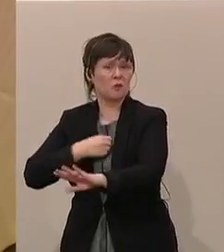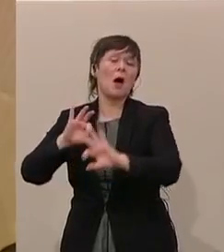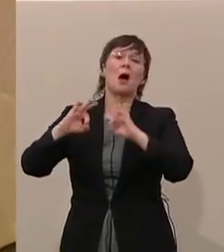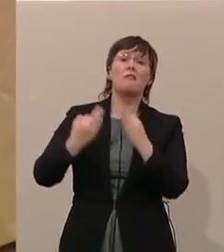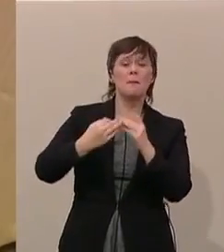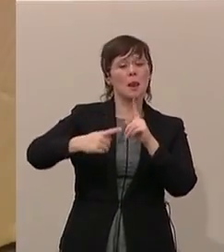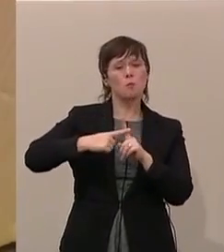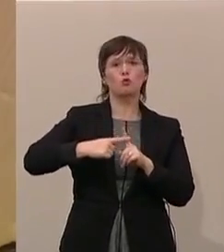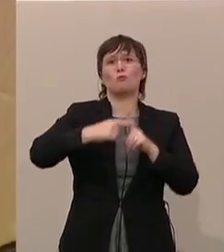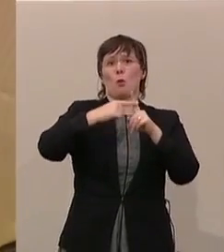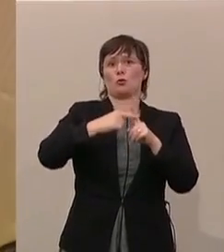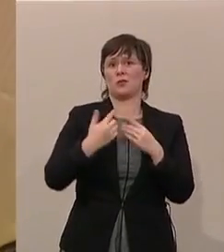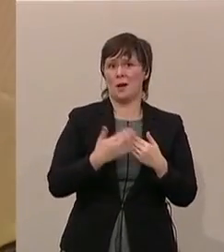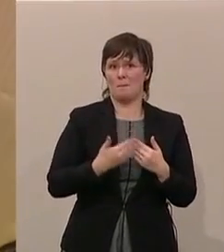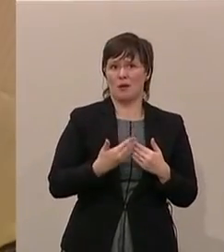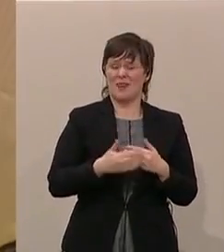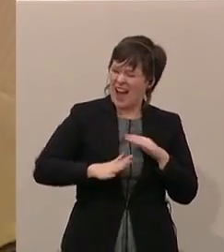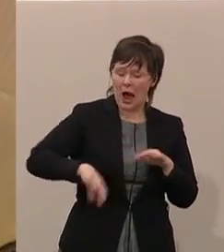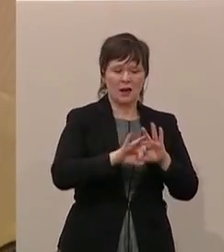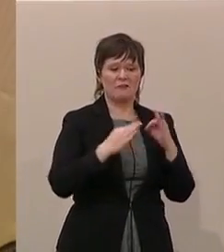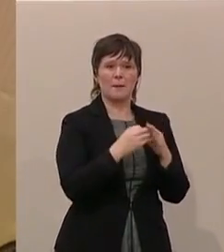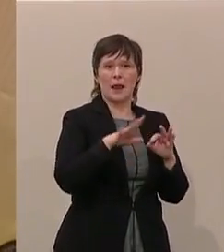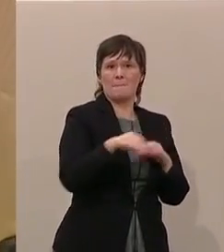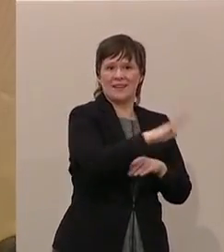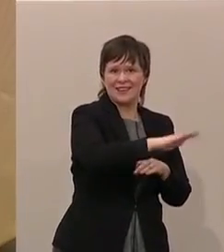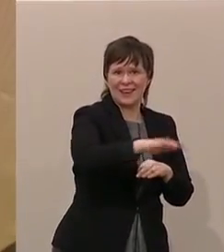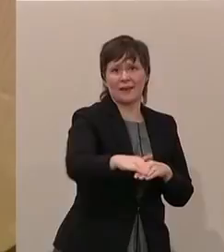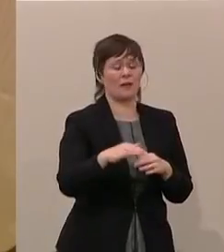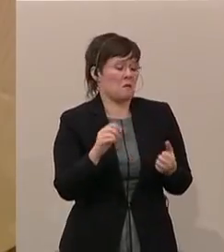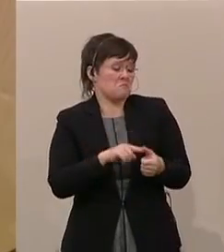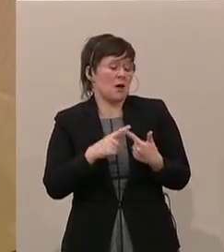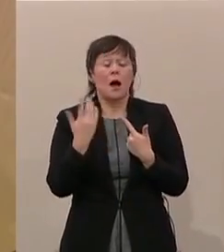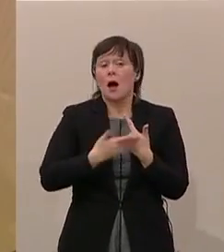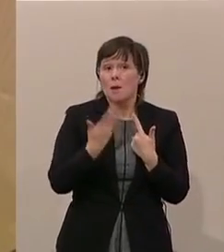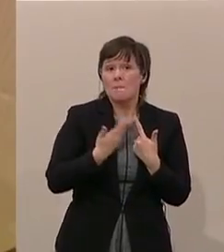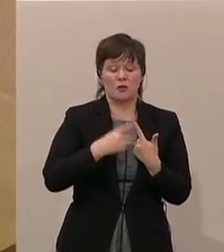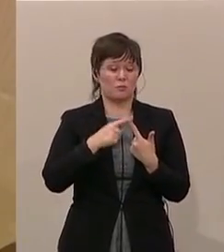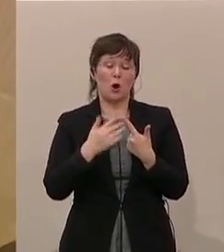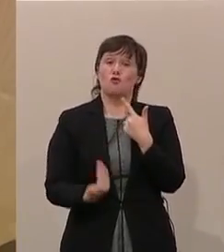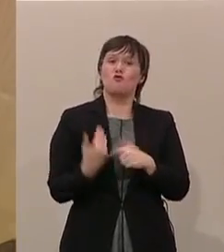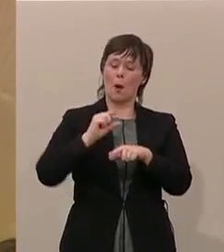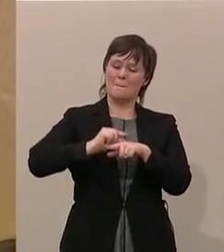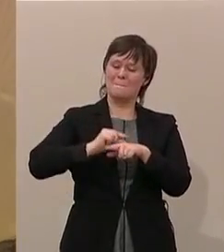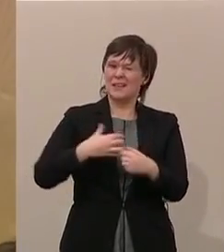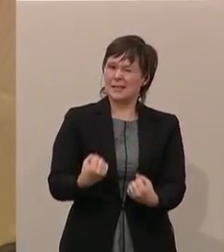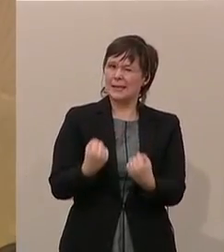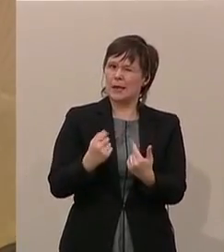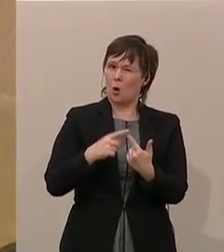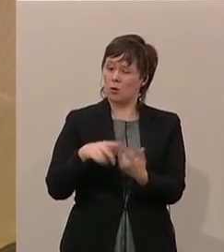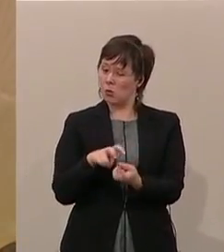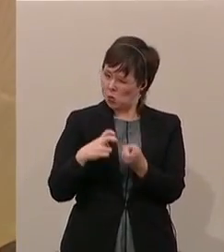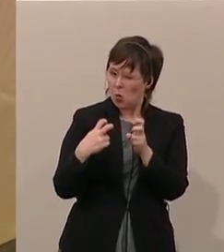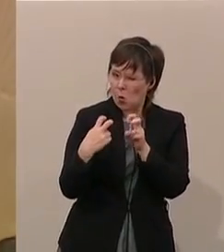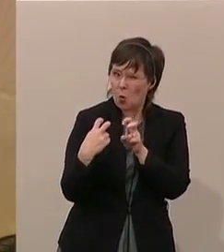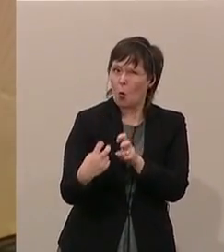Plus, der alle Familien mit Kindern begünstigt. Eine gute Sache. Wie zum Beispiel die neue Mindestsicherung, die jetzt in der